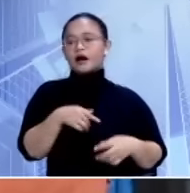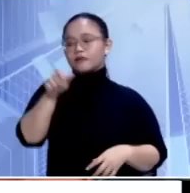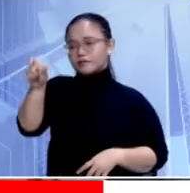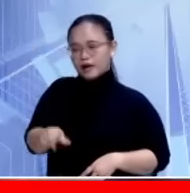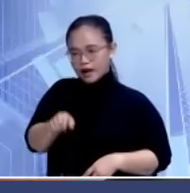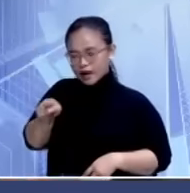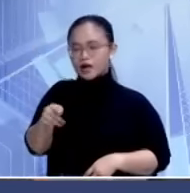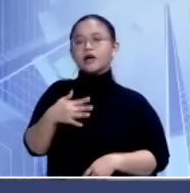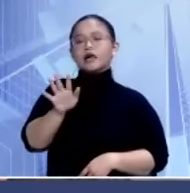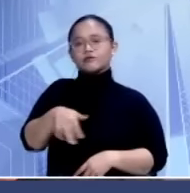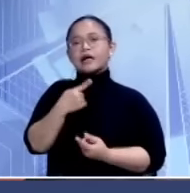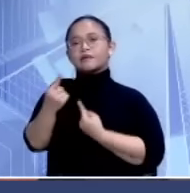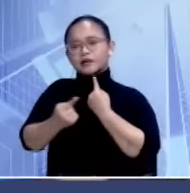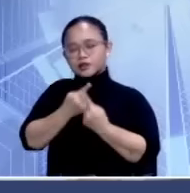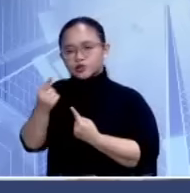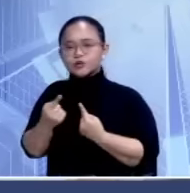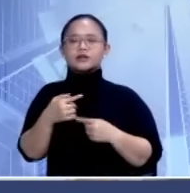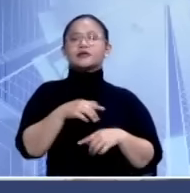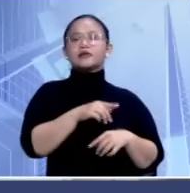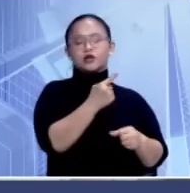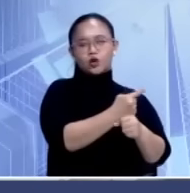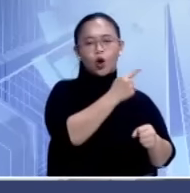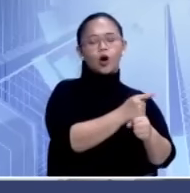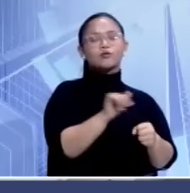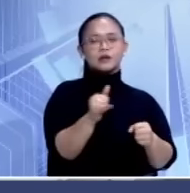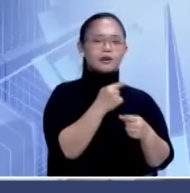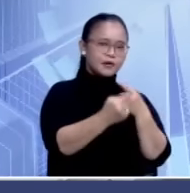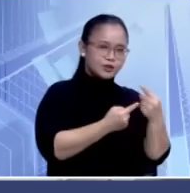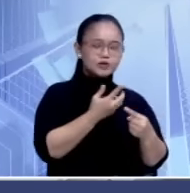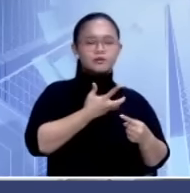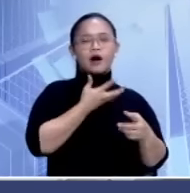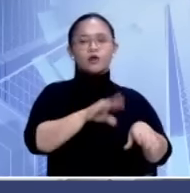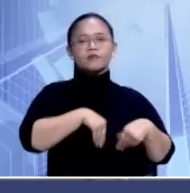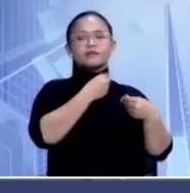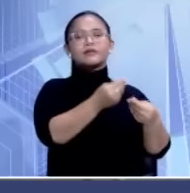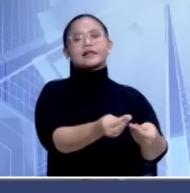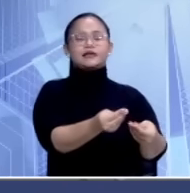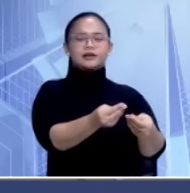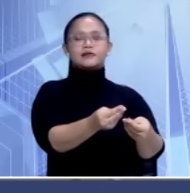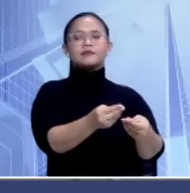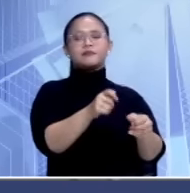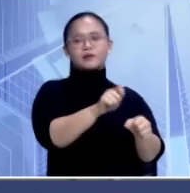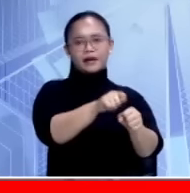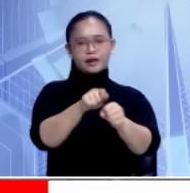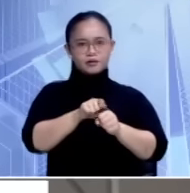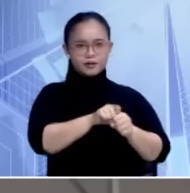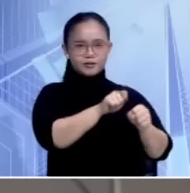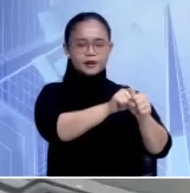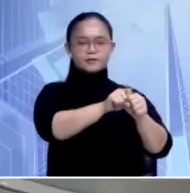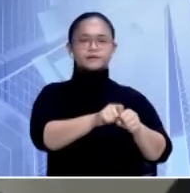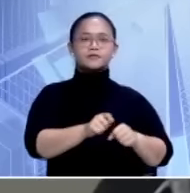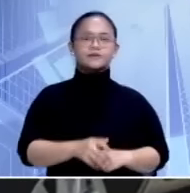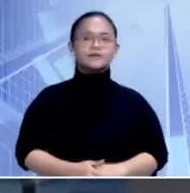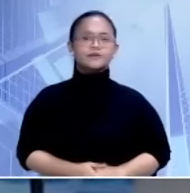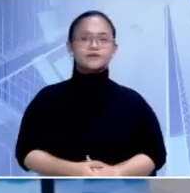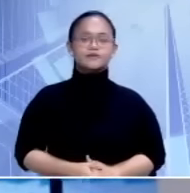mobil sudah berkoordinasi dengan minimarket untuk mengganti kerusakan. Dari Depok, Jawa Barat, Iung Rizky, iNews melaporkan.